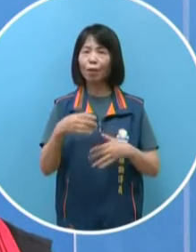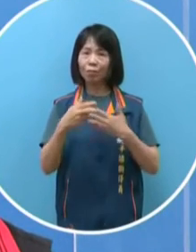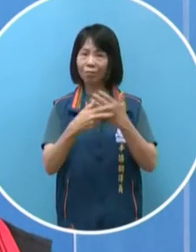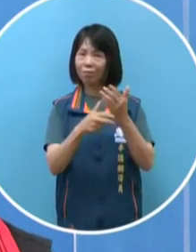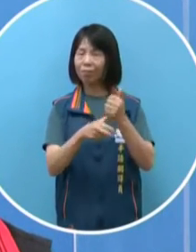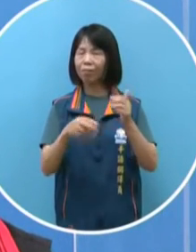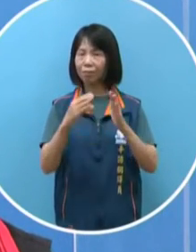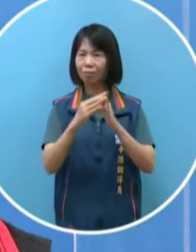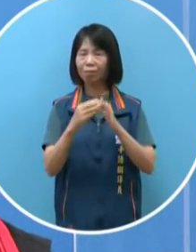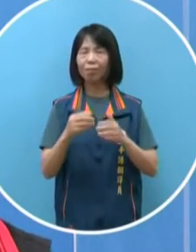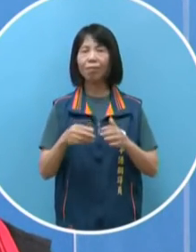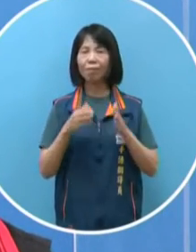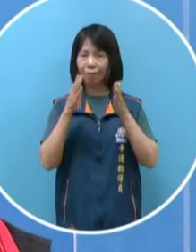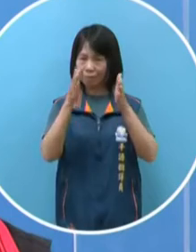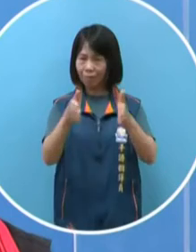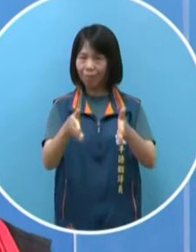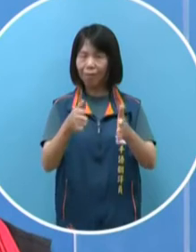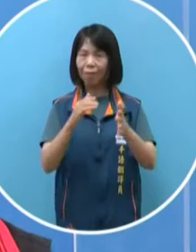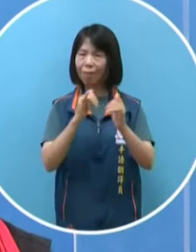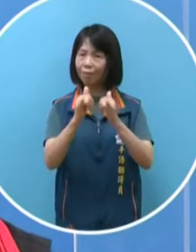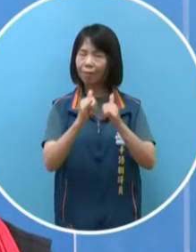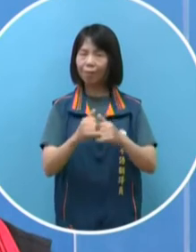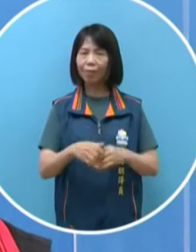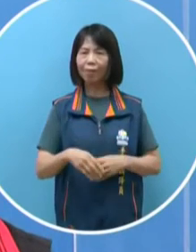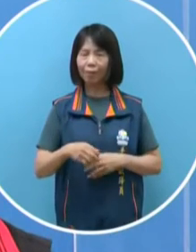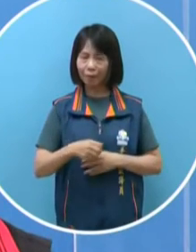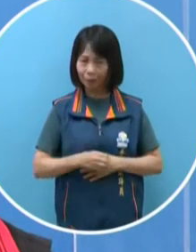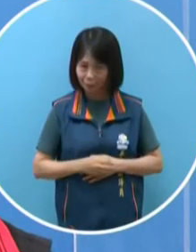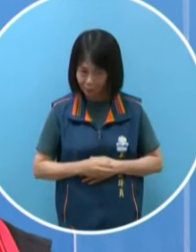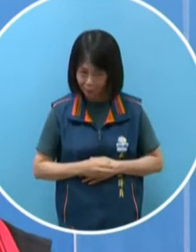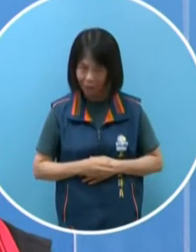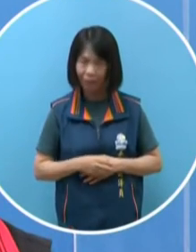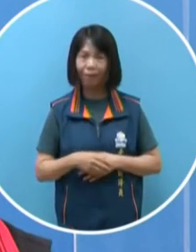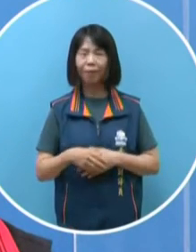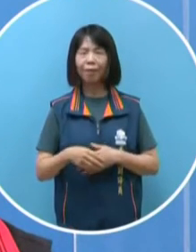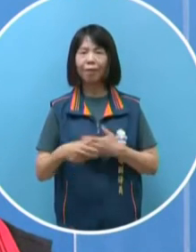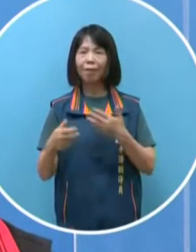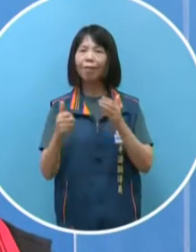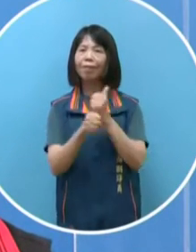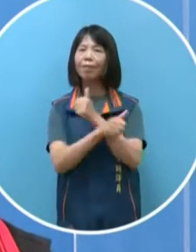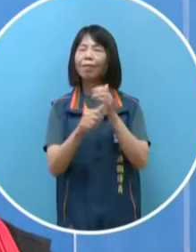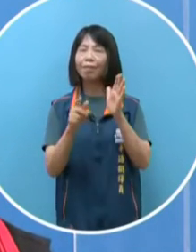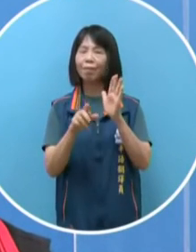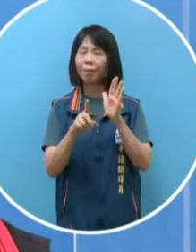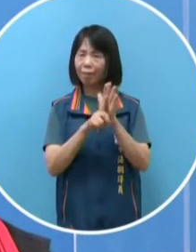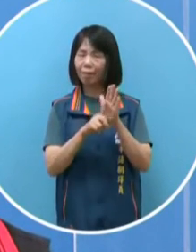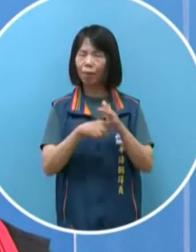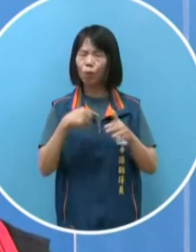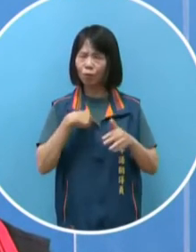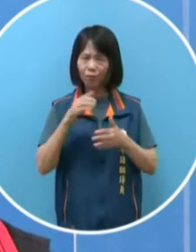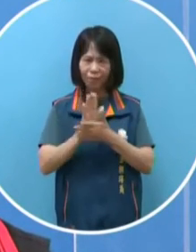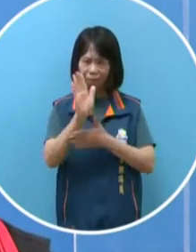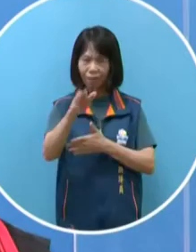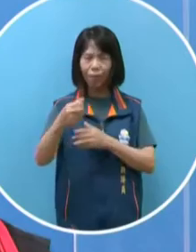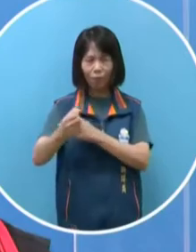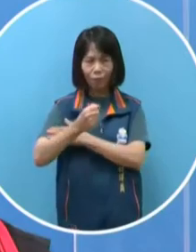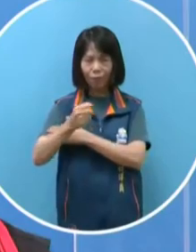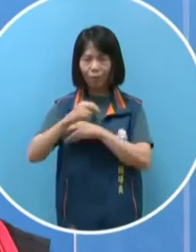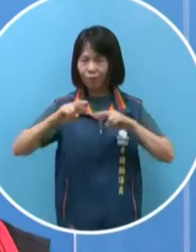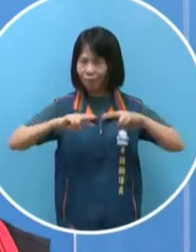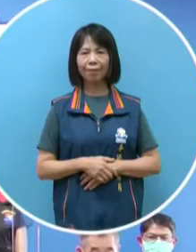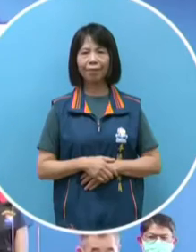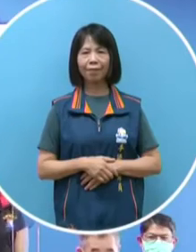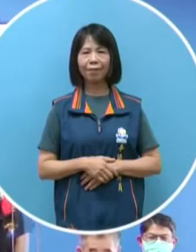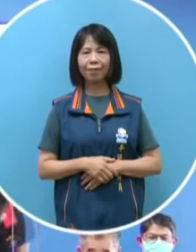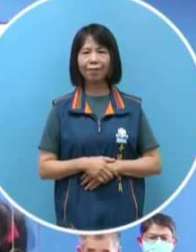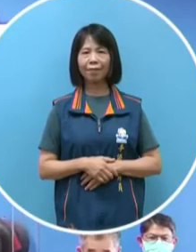跟所有的乡亲深深的一鞠躬，也代表我们卫生局会这次好好的努力，然后改